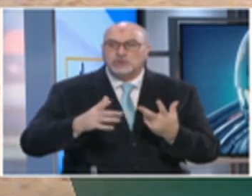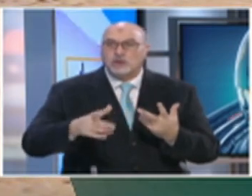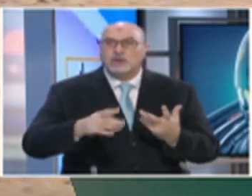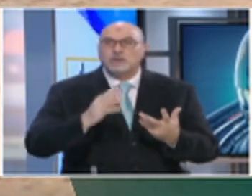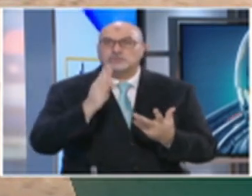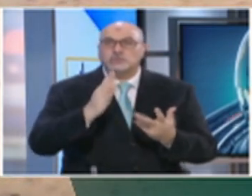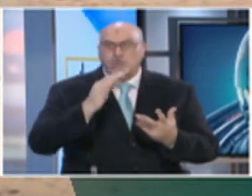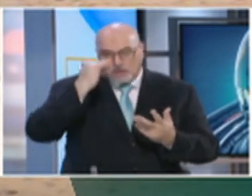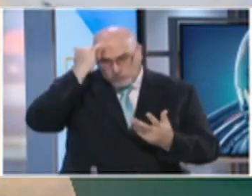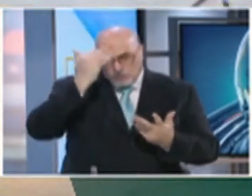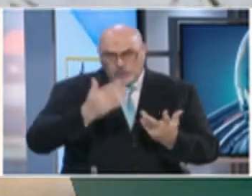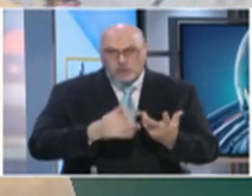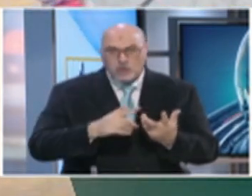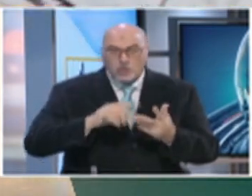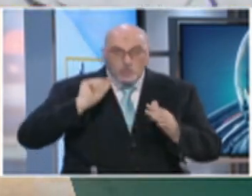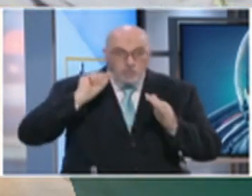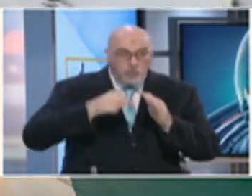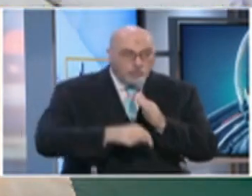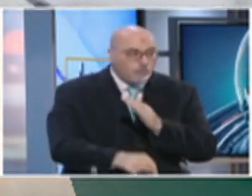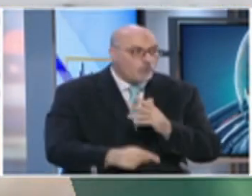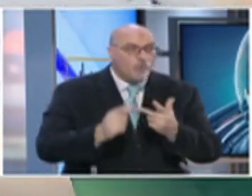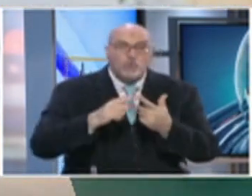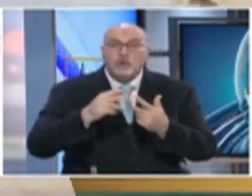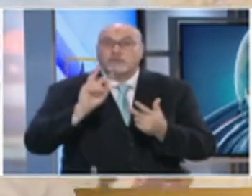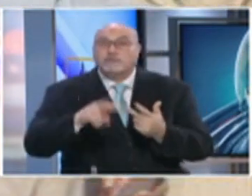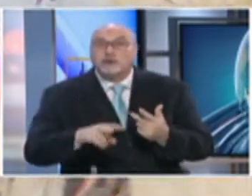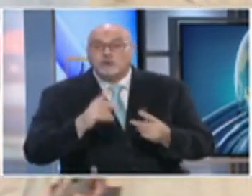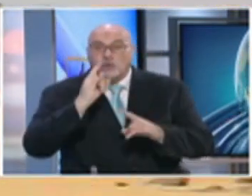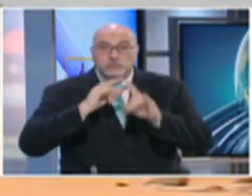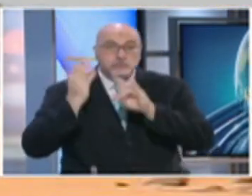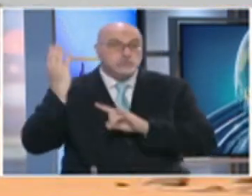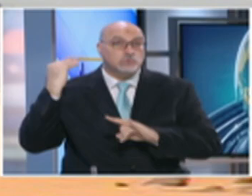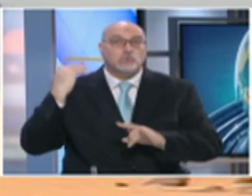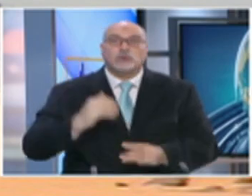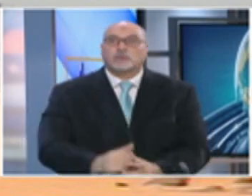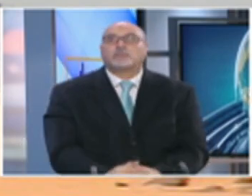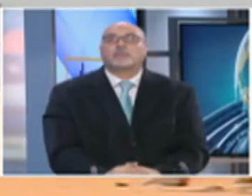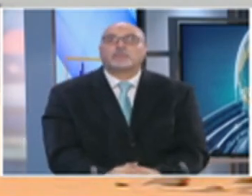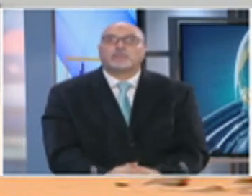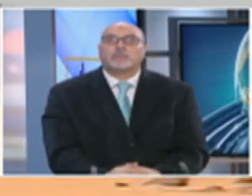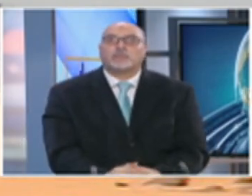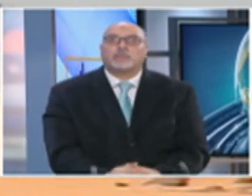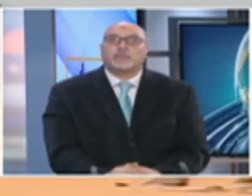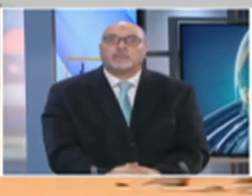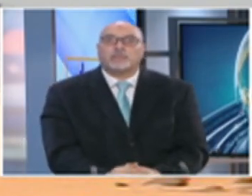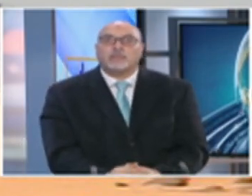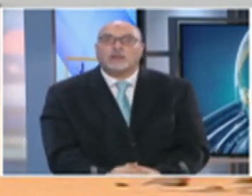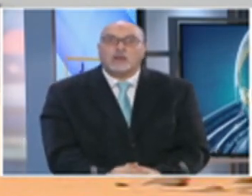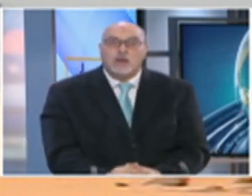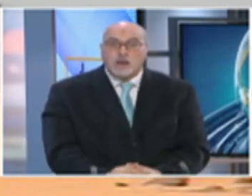دراسة علمية معمقة للكشف عن حقيقتها. تشكيل صورة مبدئية عن الموقع من